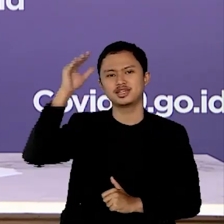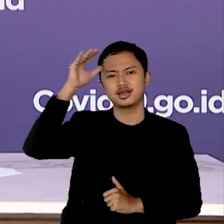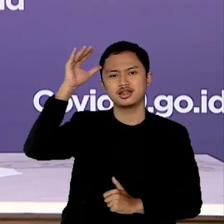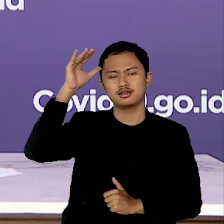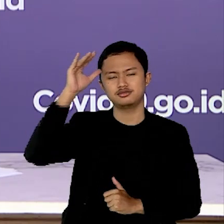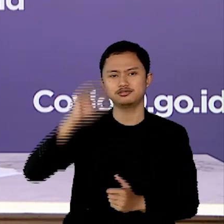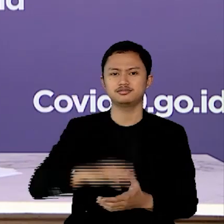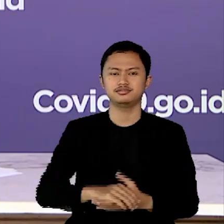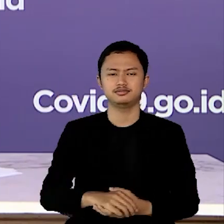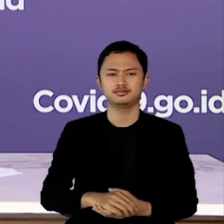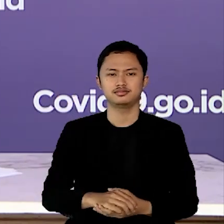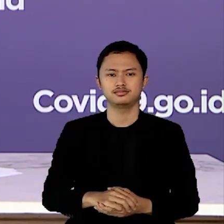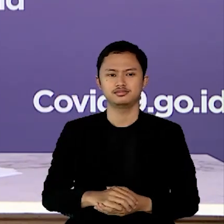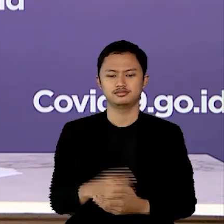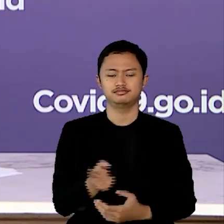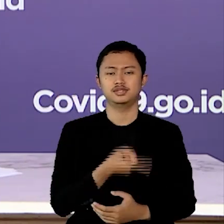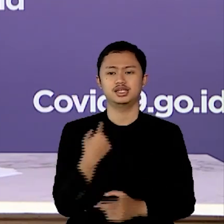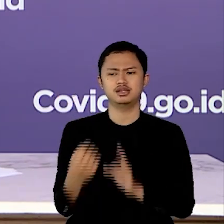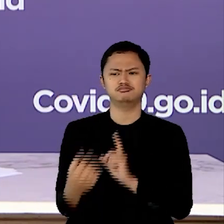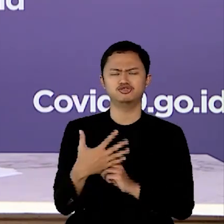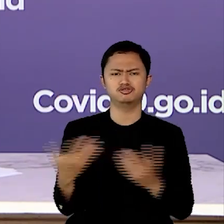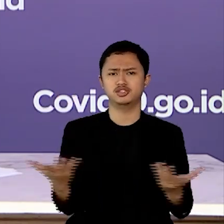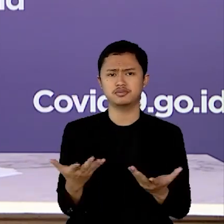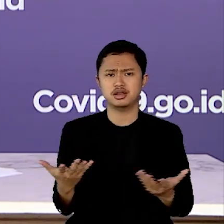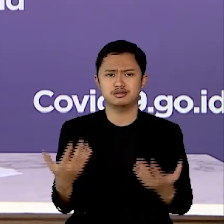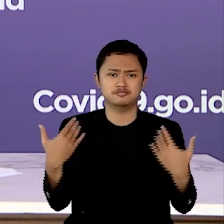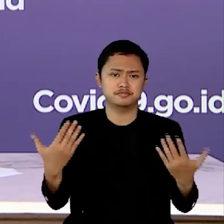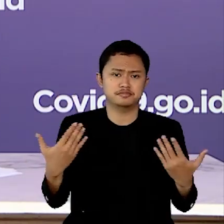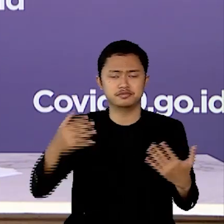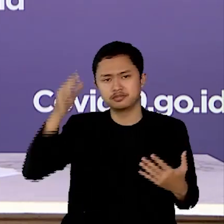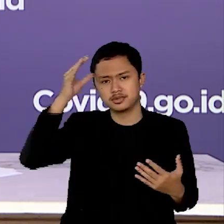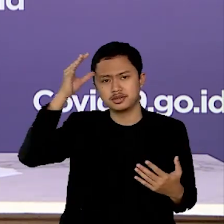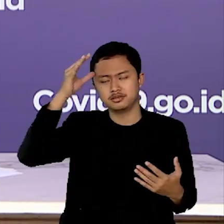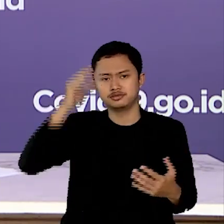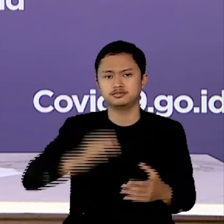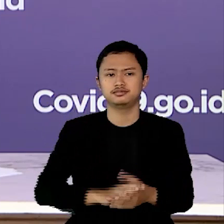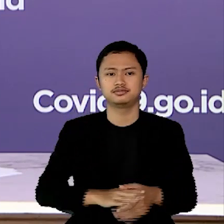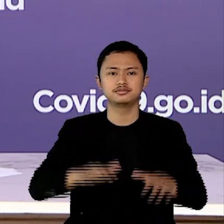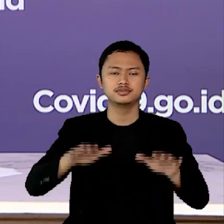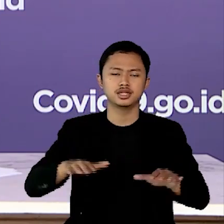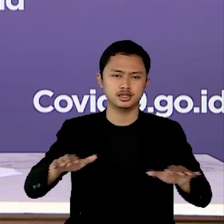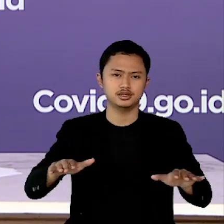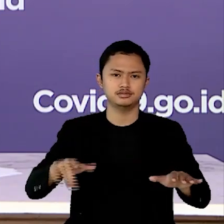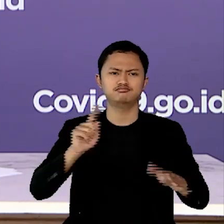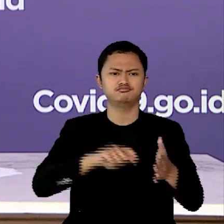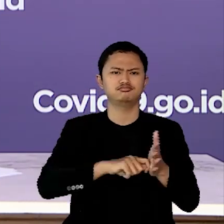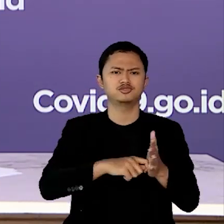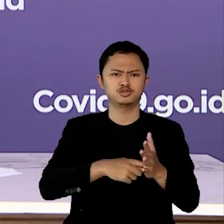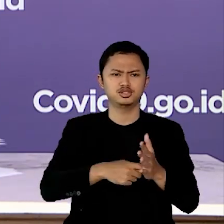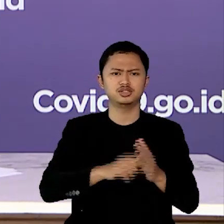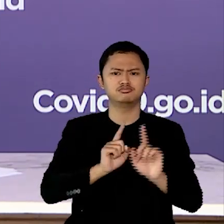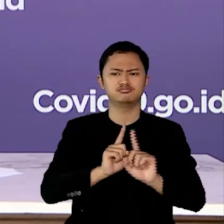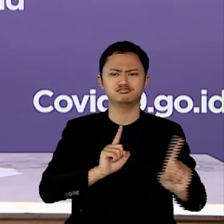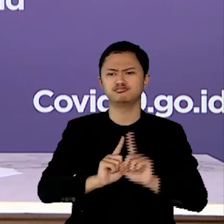tahu dimana dan bagaimana kita bisa tertular virus fy19 untuk itu waspada adalah kunci